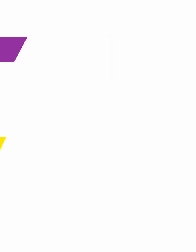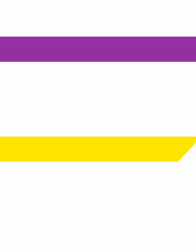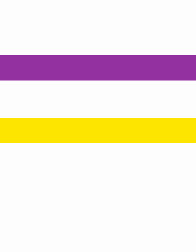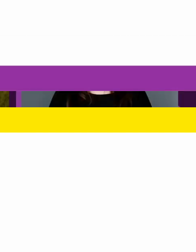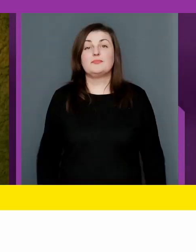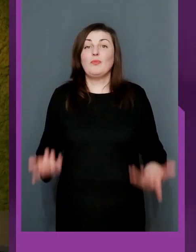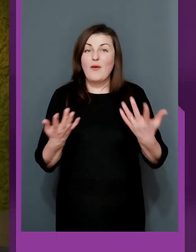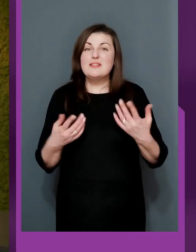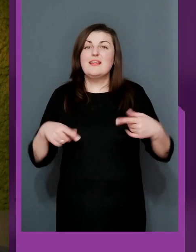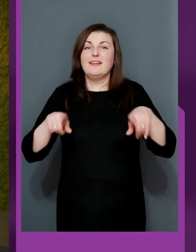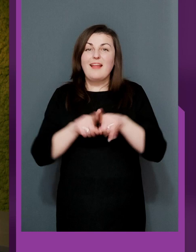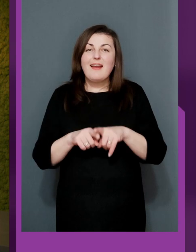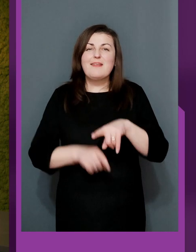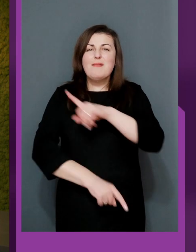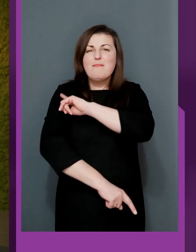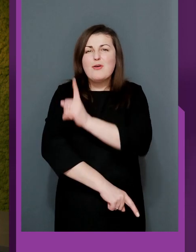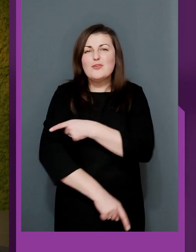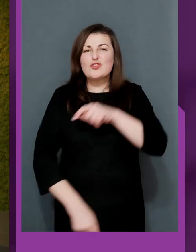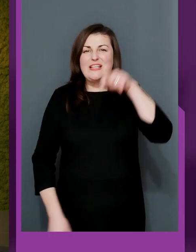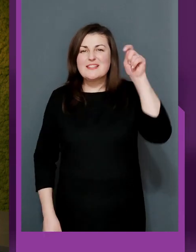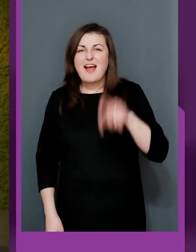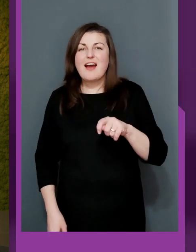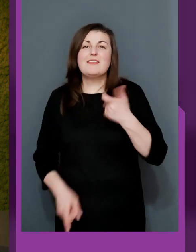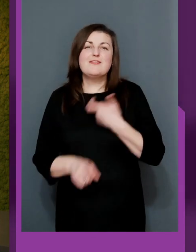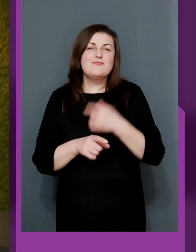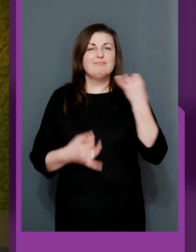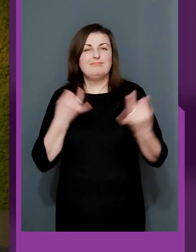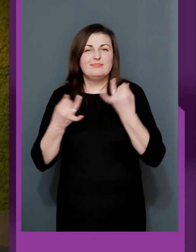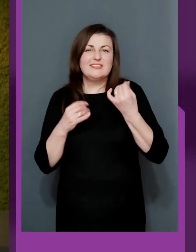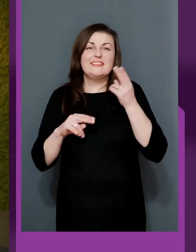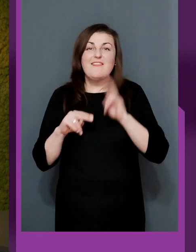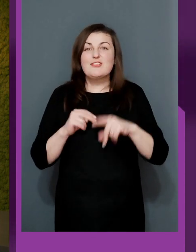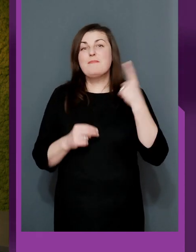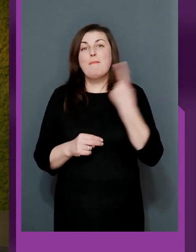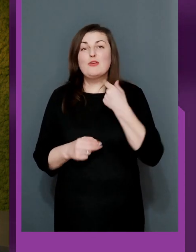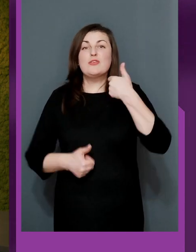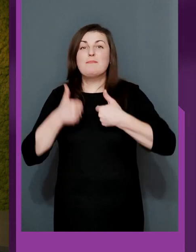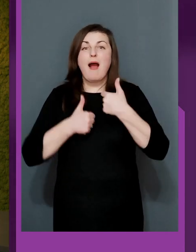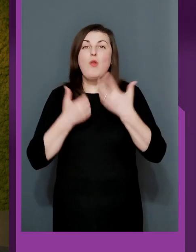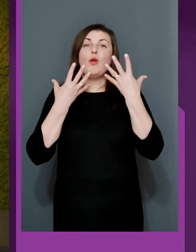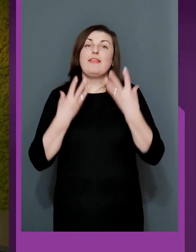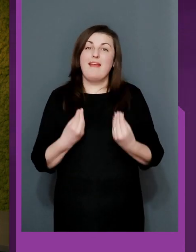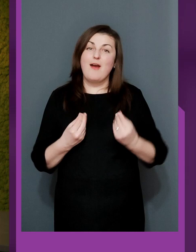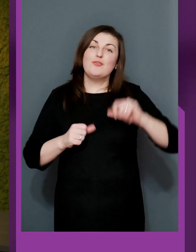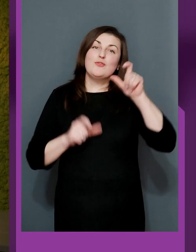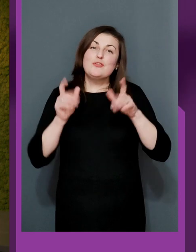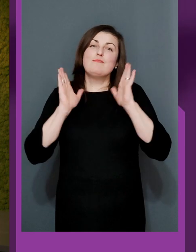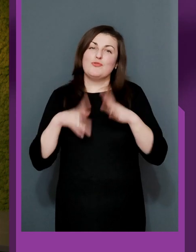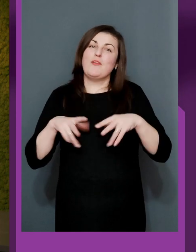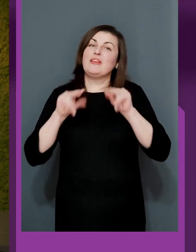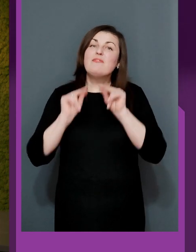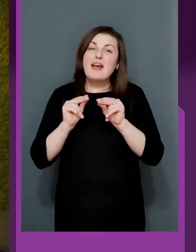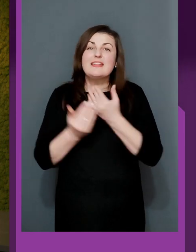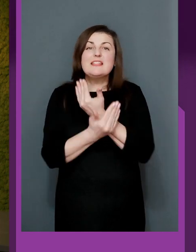Україна ось такий він потужний Старт і дуже інтригуюче завершення першого змагального дня Ну друзі буду